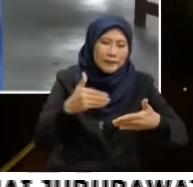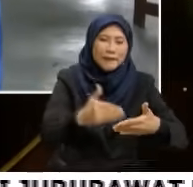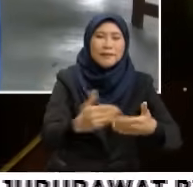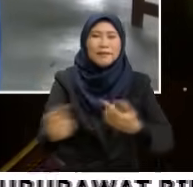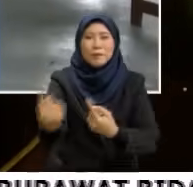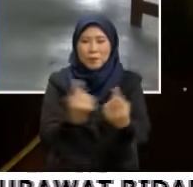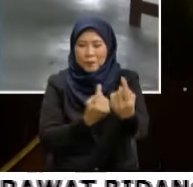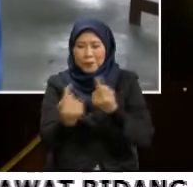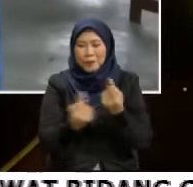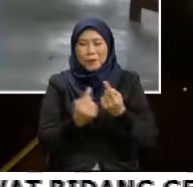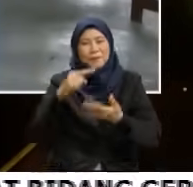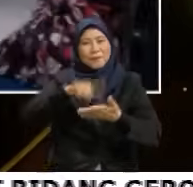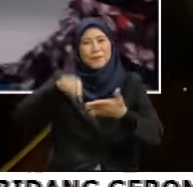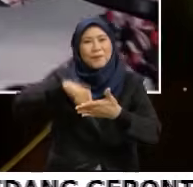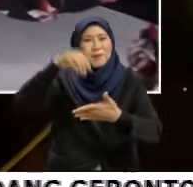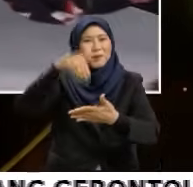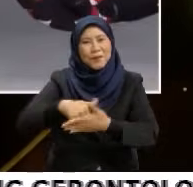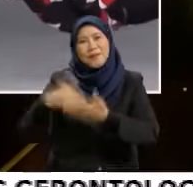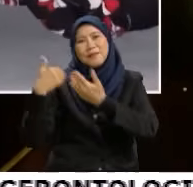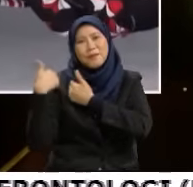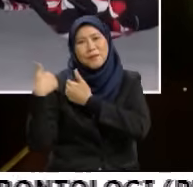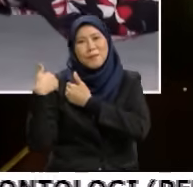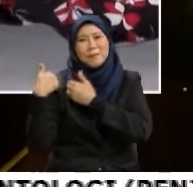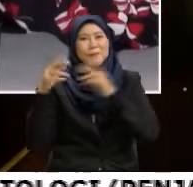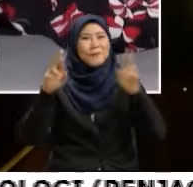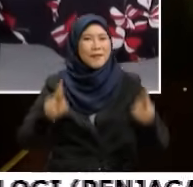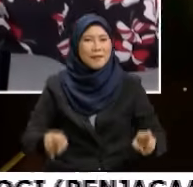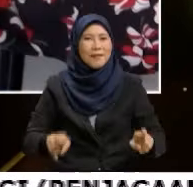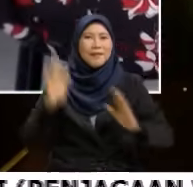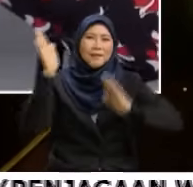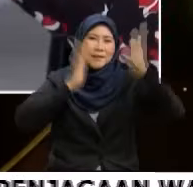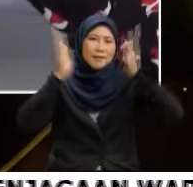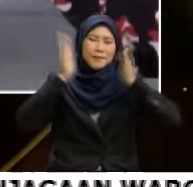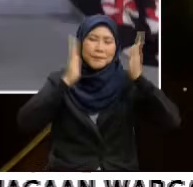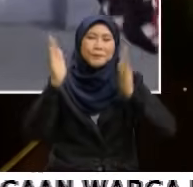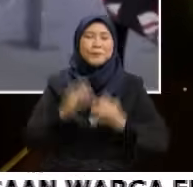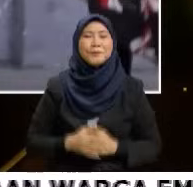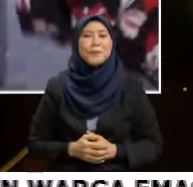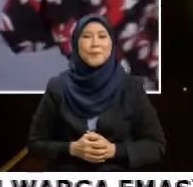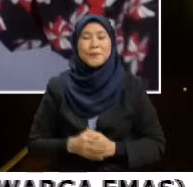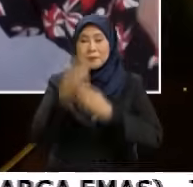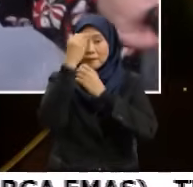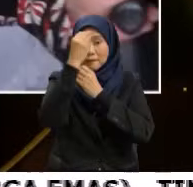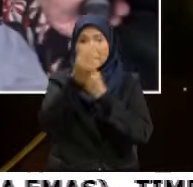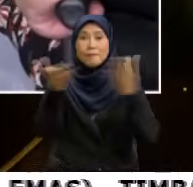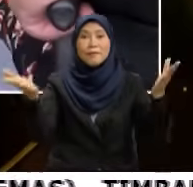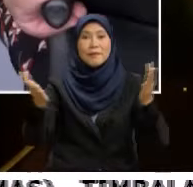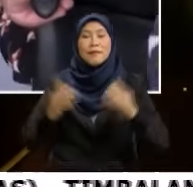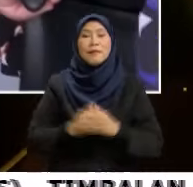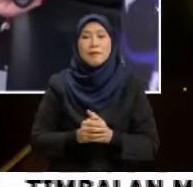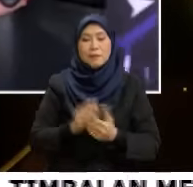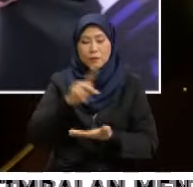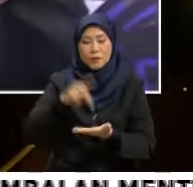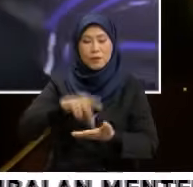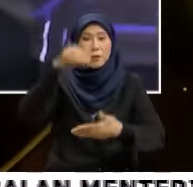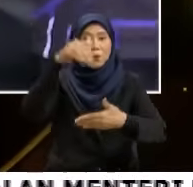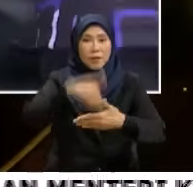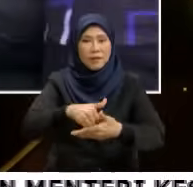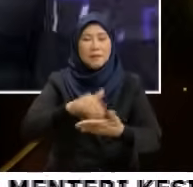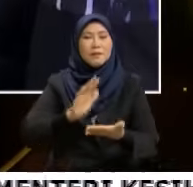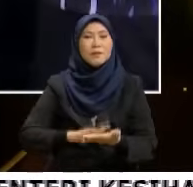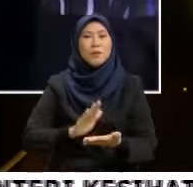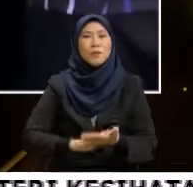ini untuk menunaikan tanggungjawab mereka sebagai rakyat Malaysia. Dan untuk makluman anda, pusat mengundi sekolah